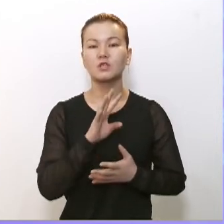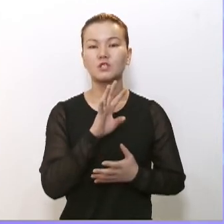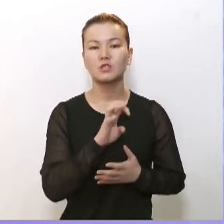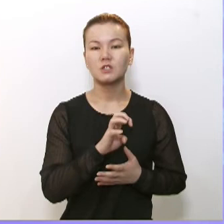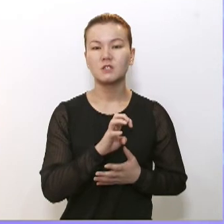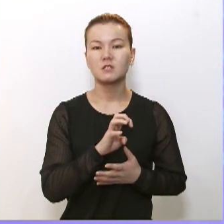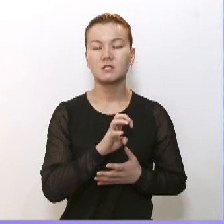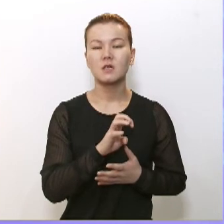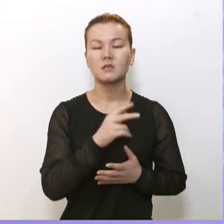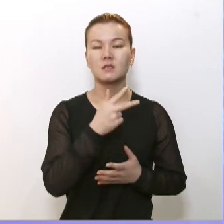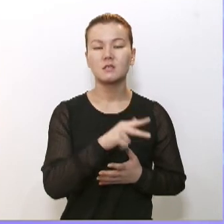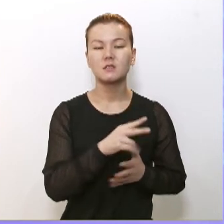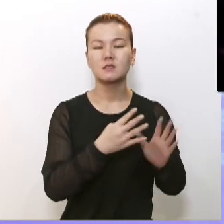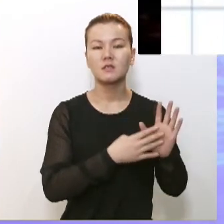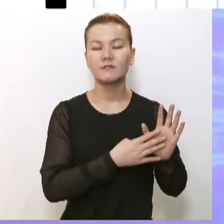439